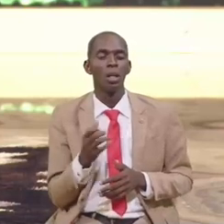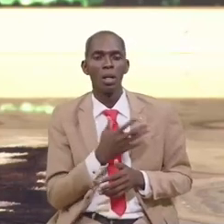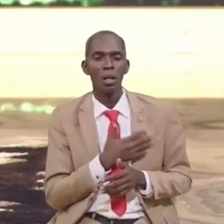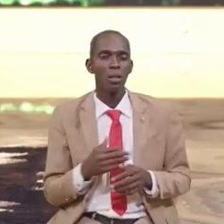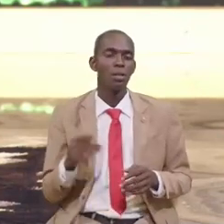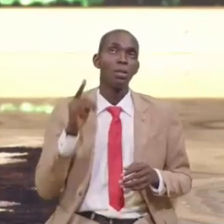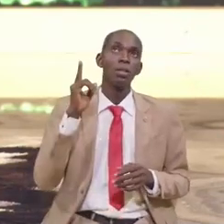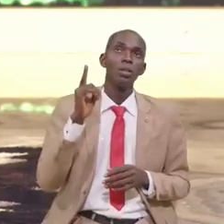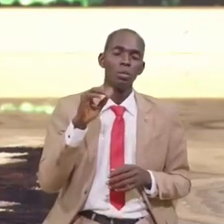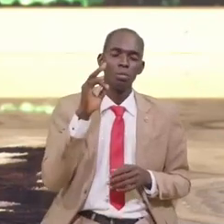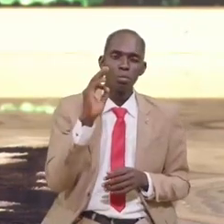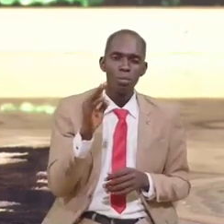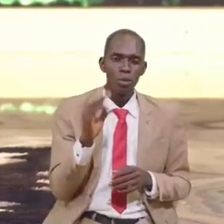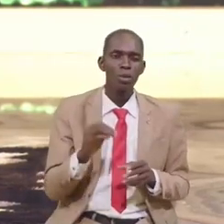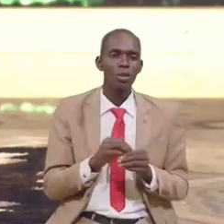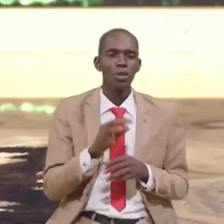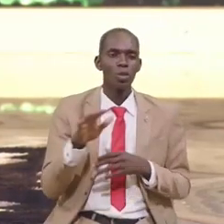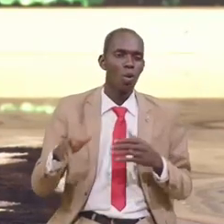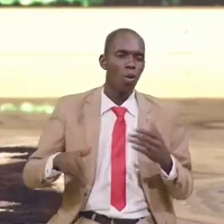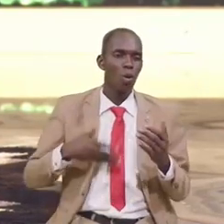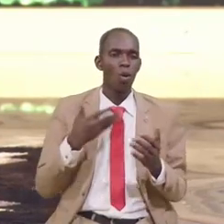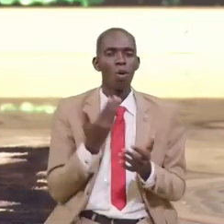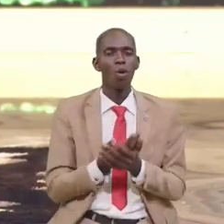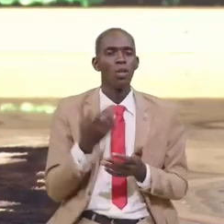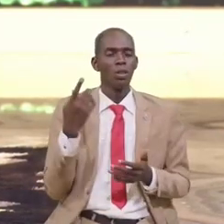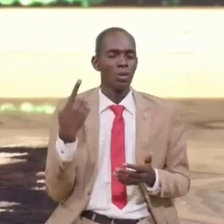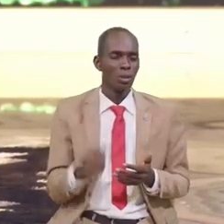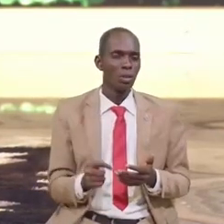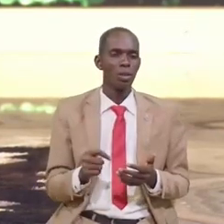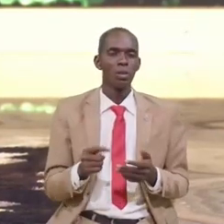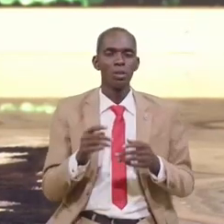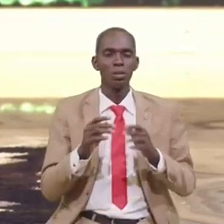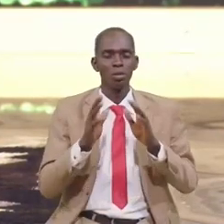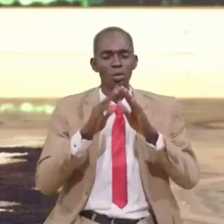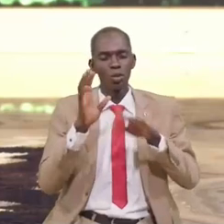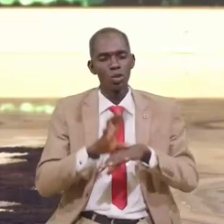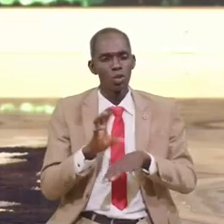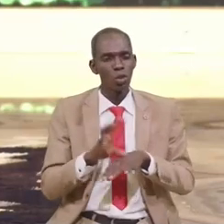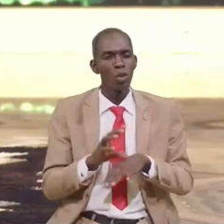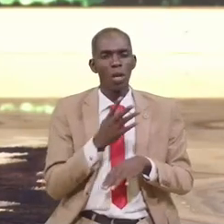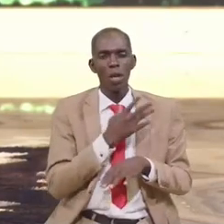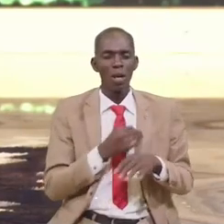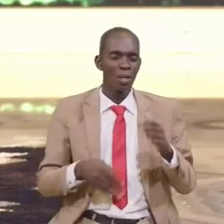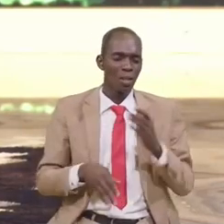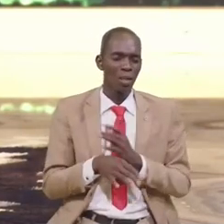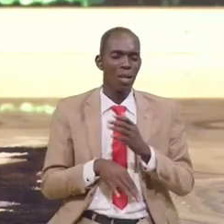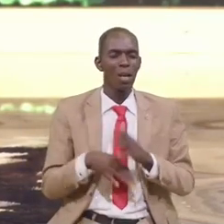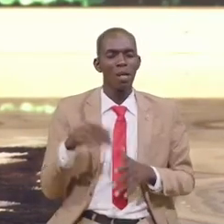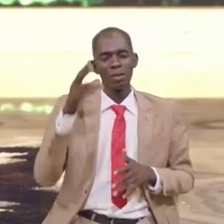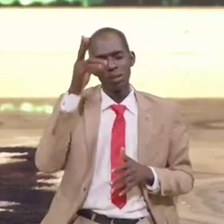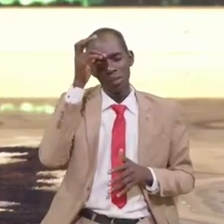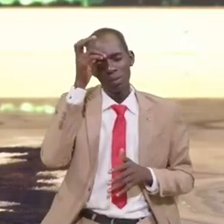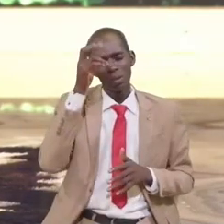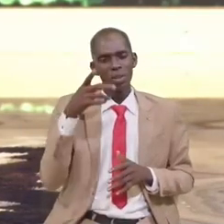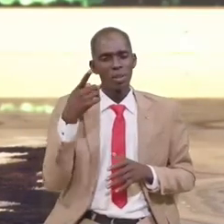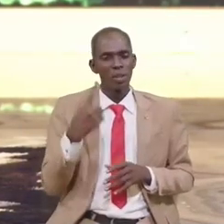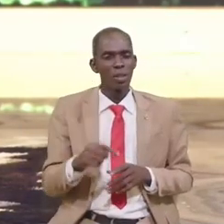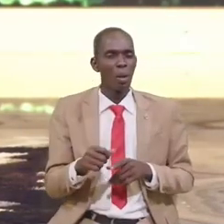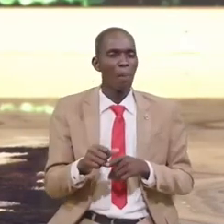les synagogues, par toute la Galilée, et il chassa les démons. Le